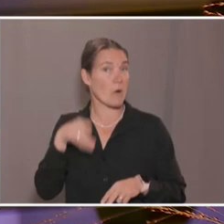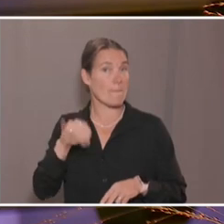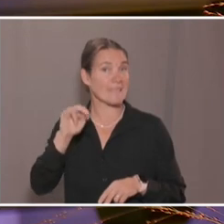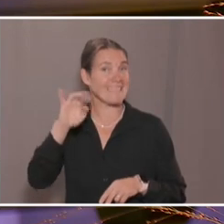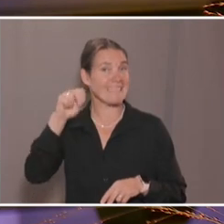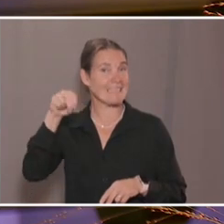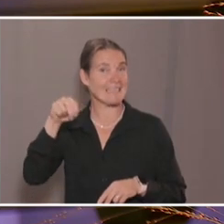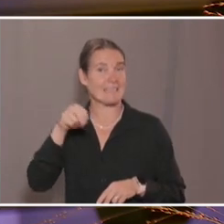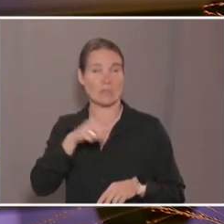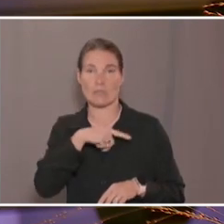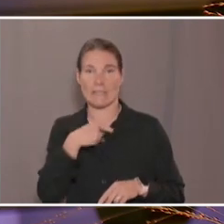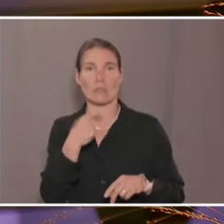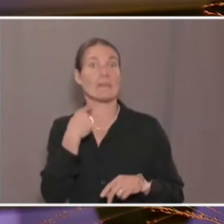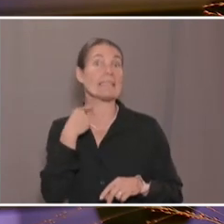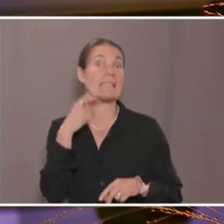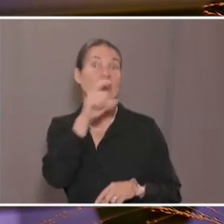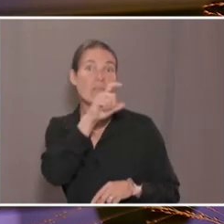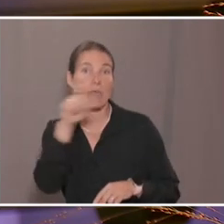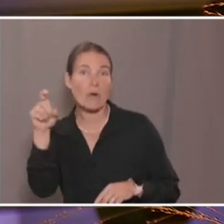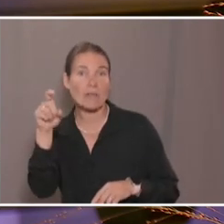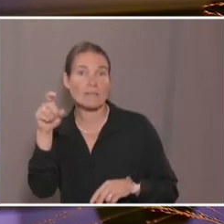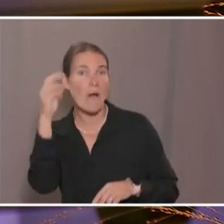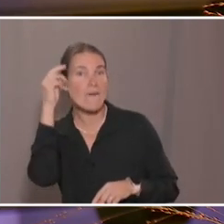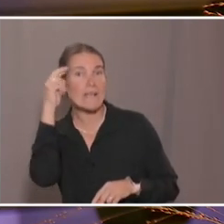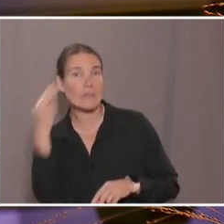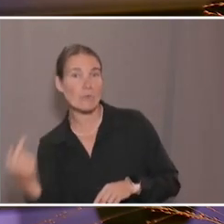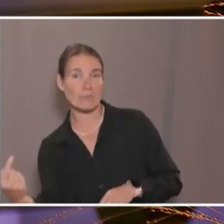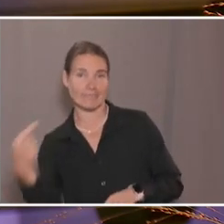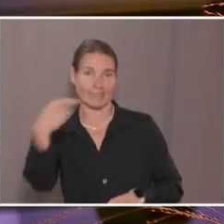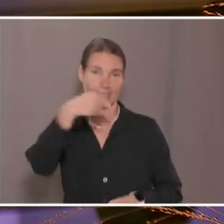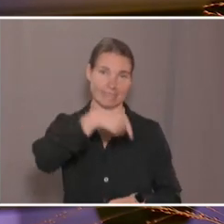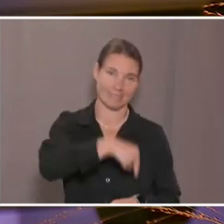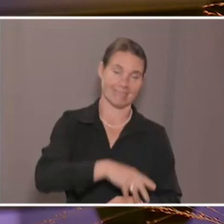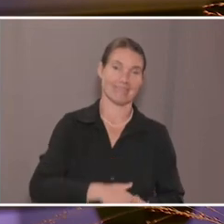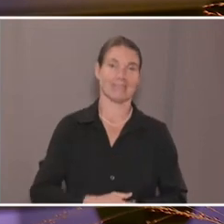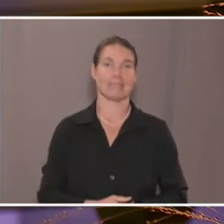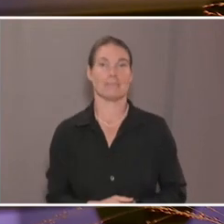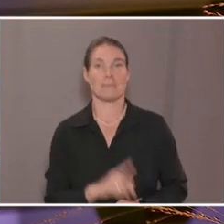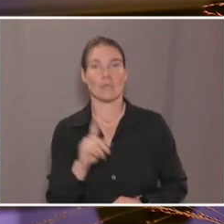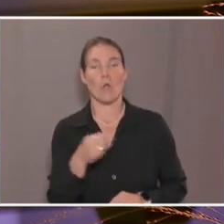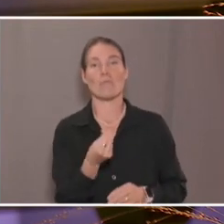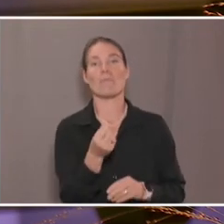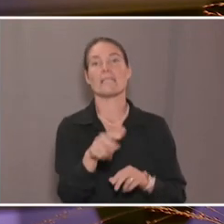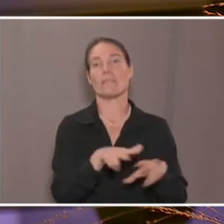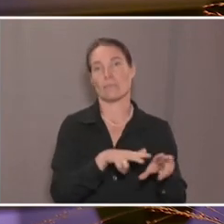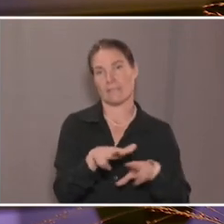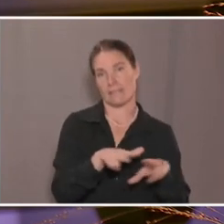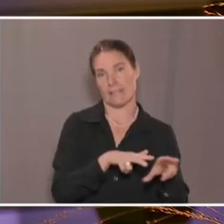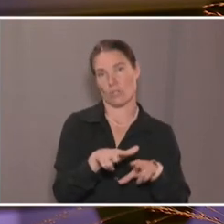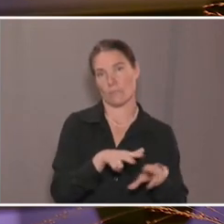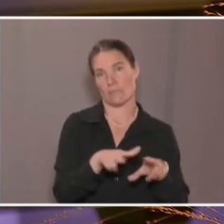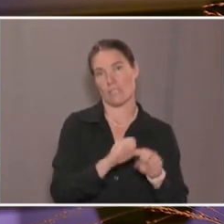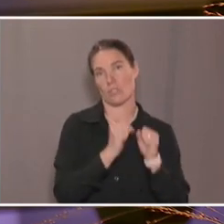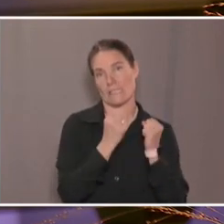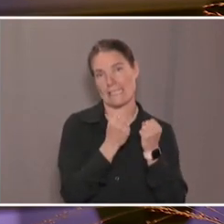schätzen, dass Sie trotz Kieler Woche den Weg nach Flensburg gefunden haben. Und vom Finanzministerium, die Staatssekretärin